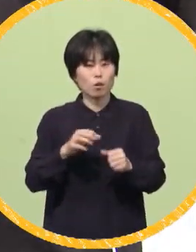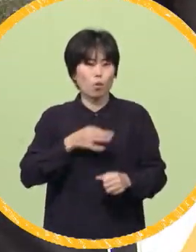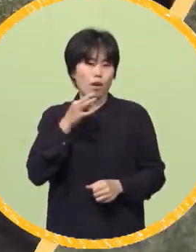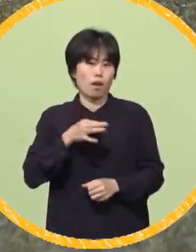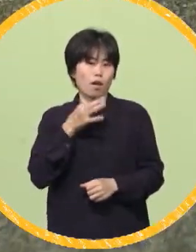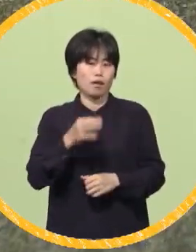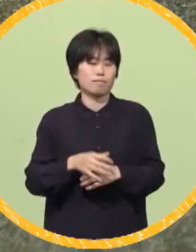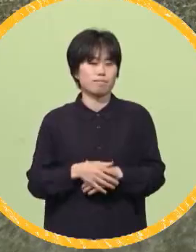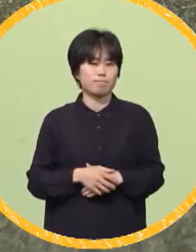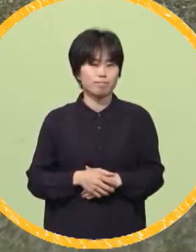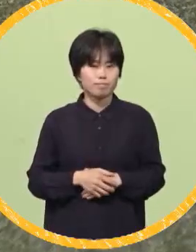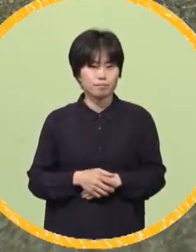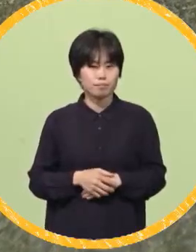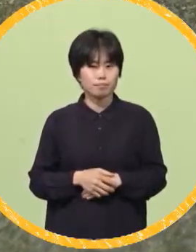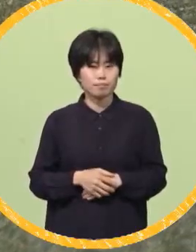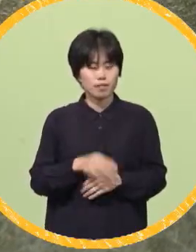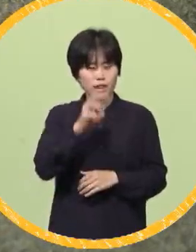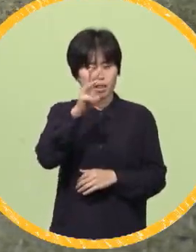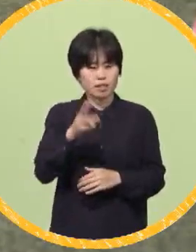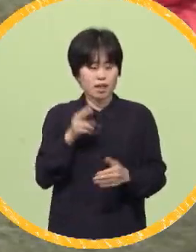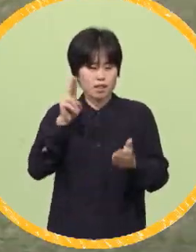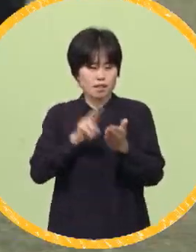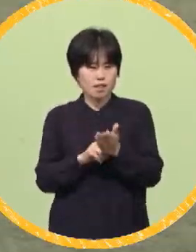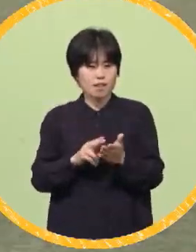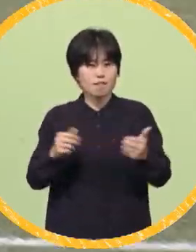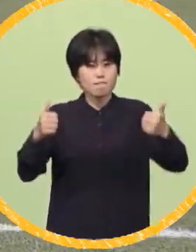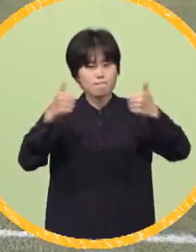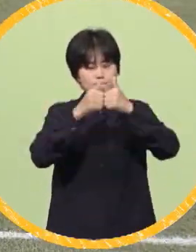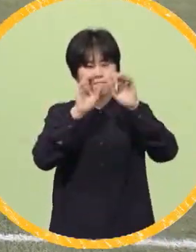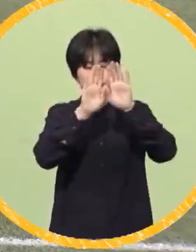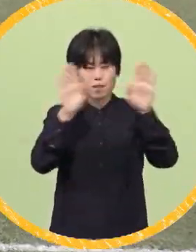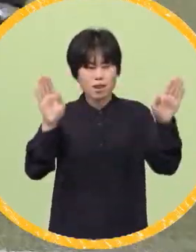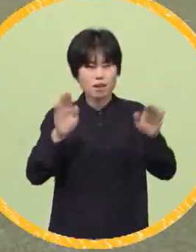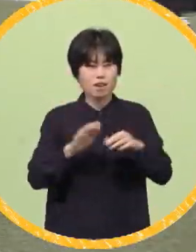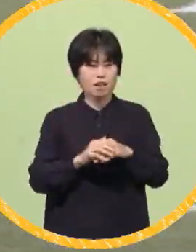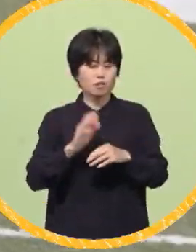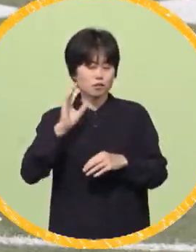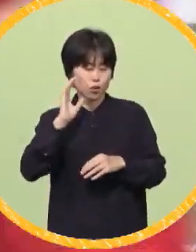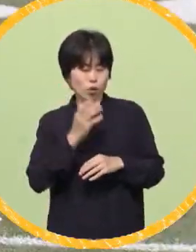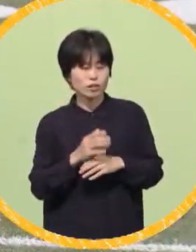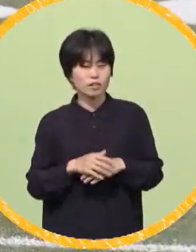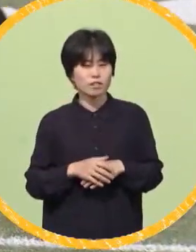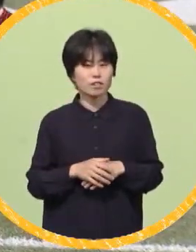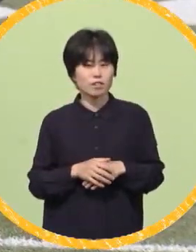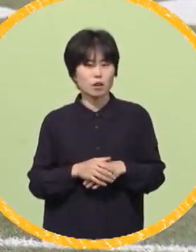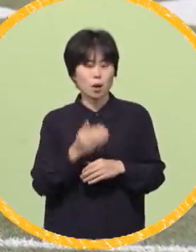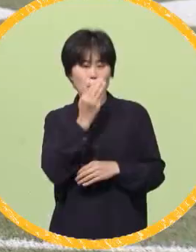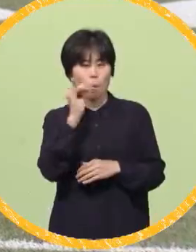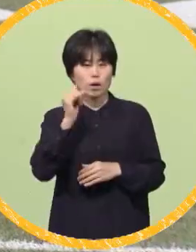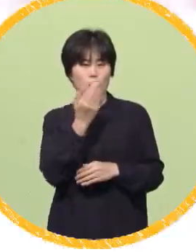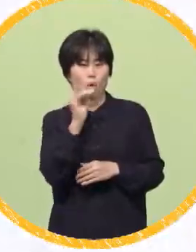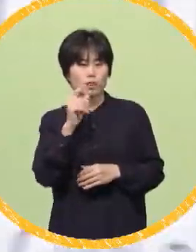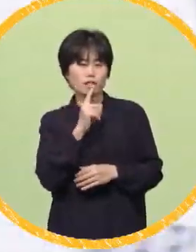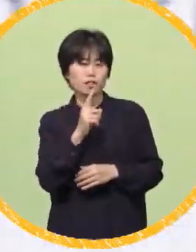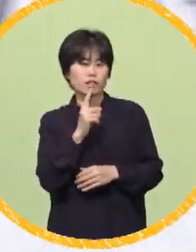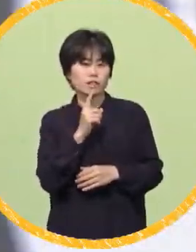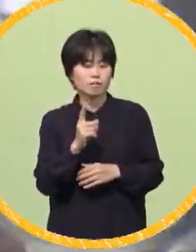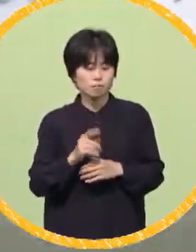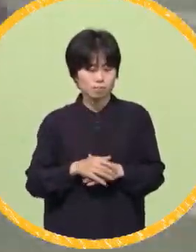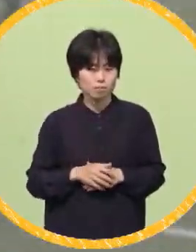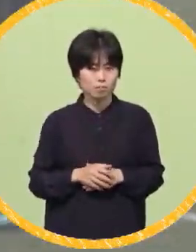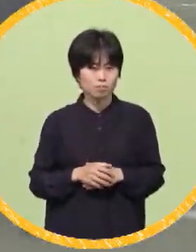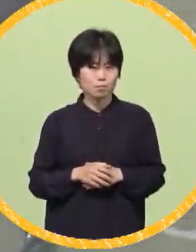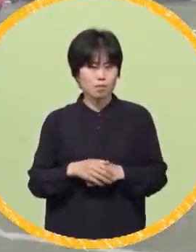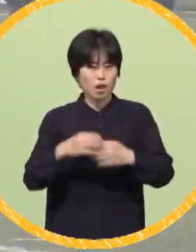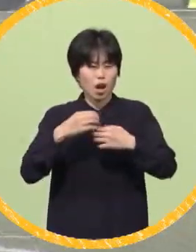はい。さあ、3位決定戦始まりました、うん、これすごいですよ。もうほら、もう言ってますよね。ボイボイって、これまあ